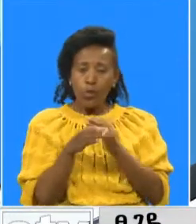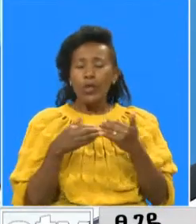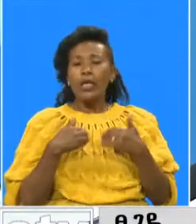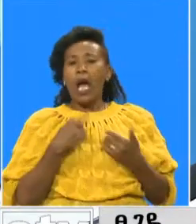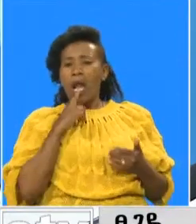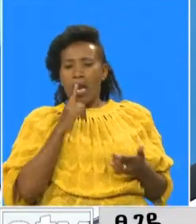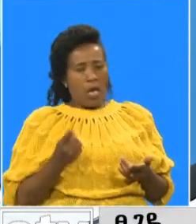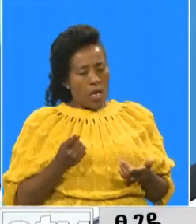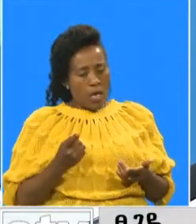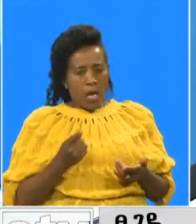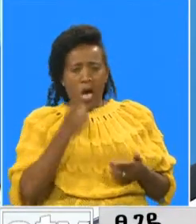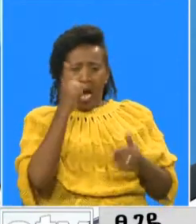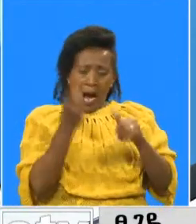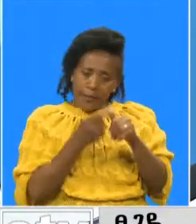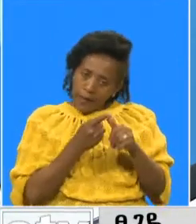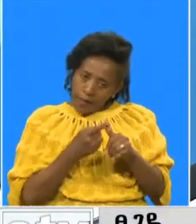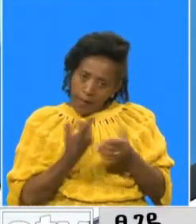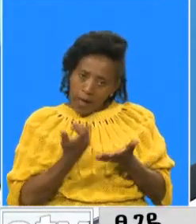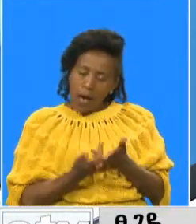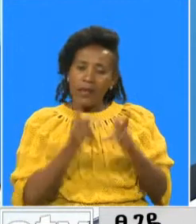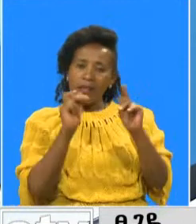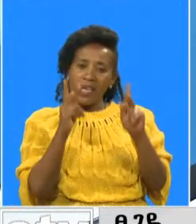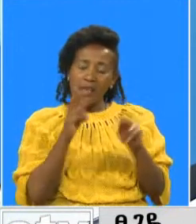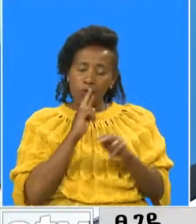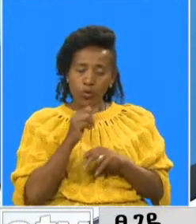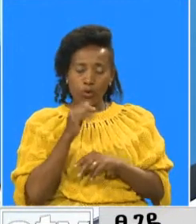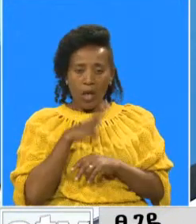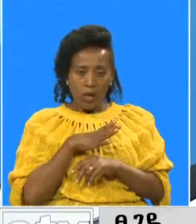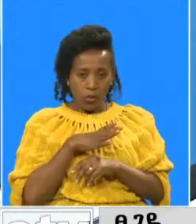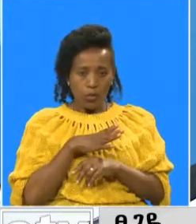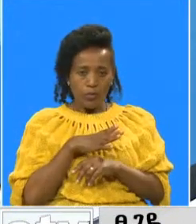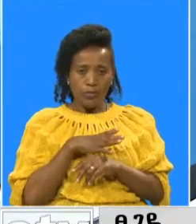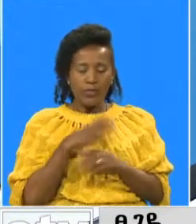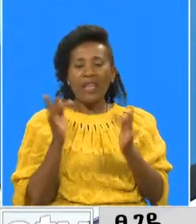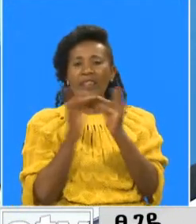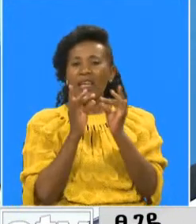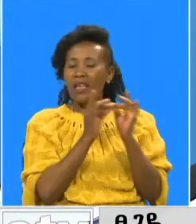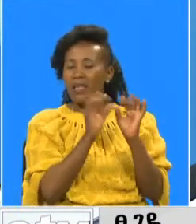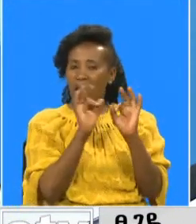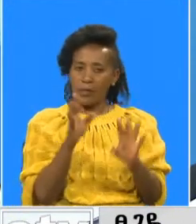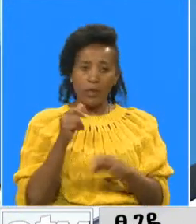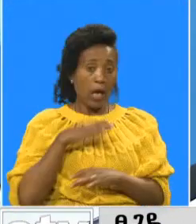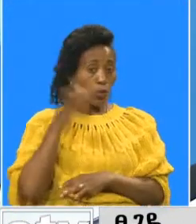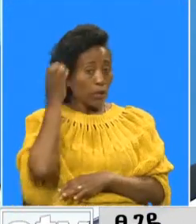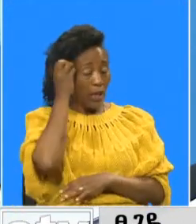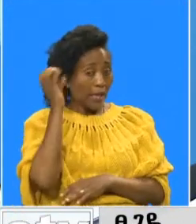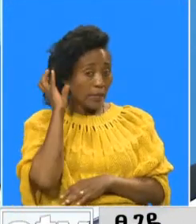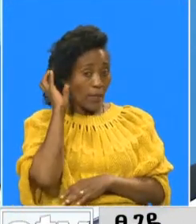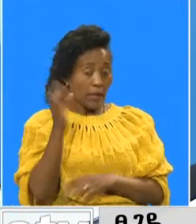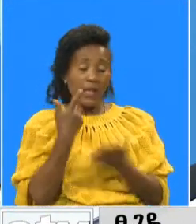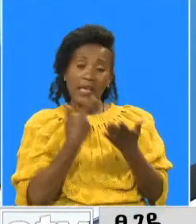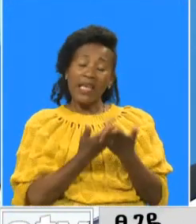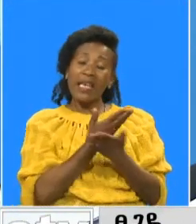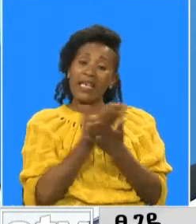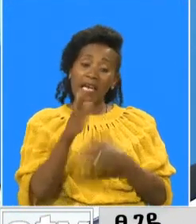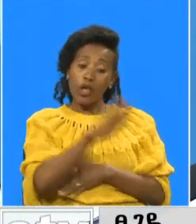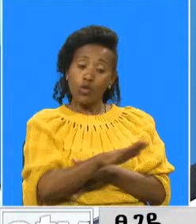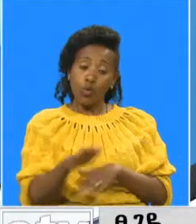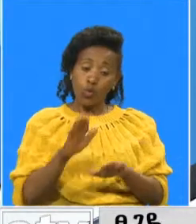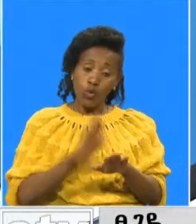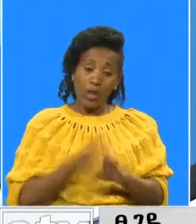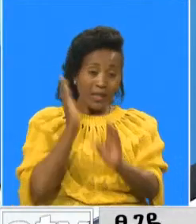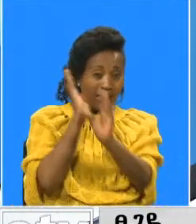ያለ። አንደኛ ቴሌቪዥን የላቸውም ሬዲዮ የላቸውም ኢንተርኔት ኮኔክሽን የለም። ይሄ ነገር ልጆቹ